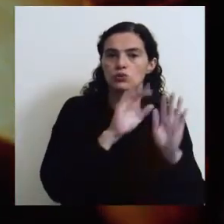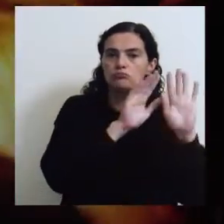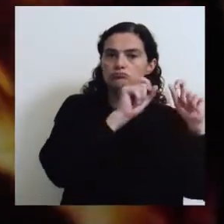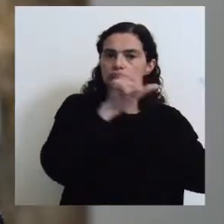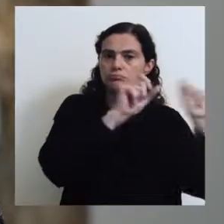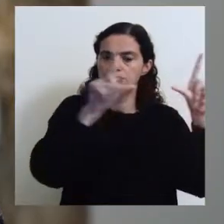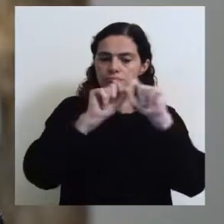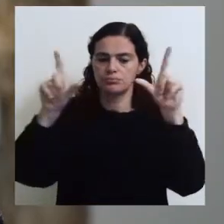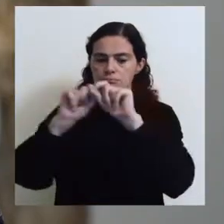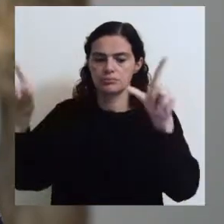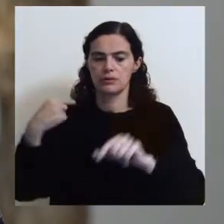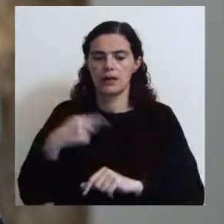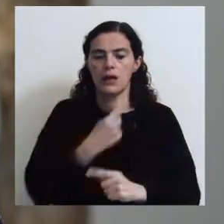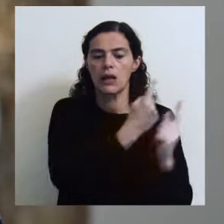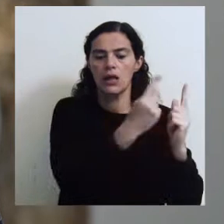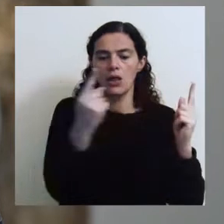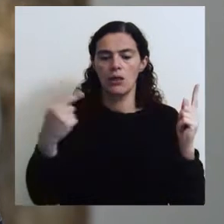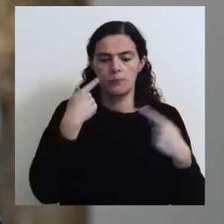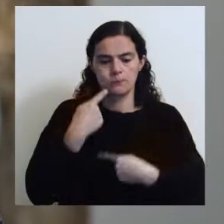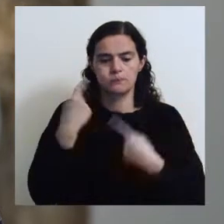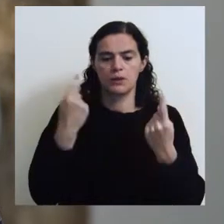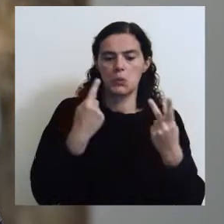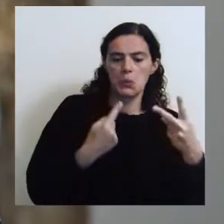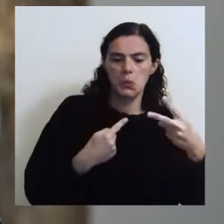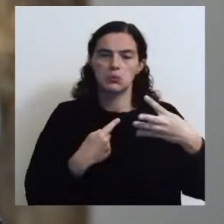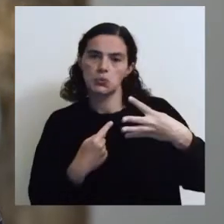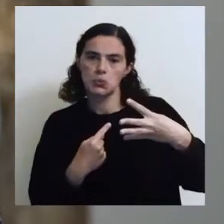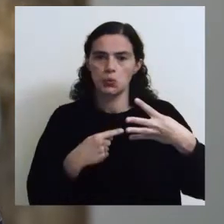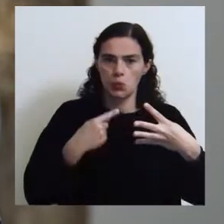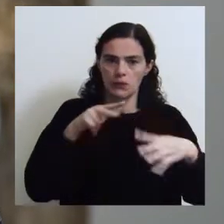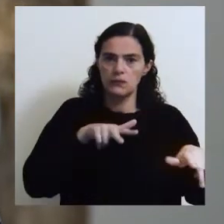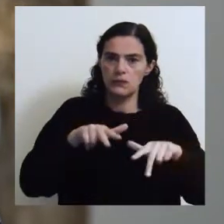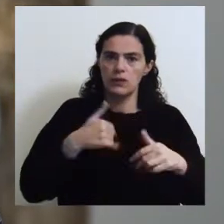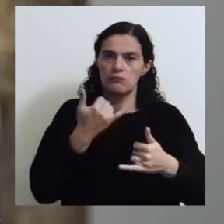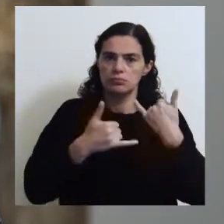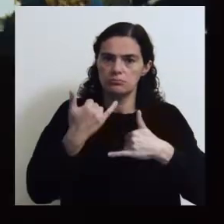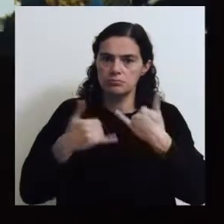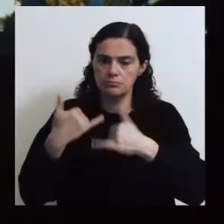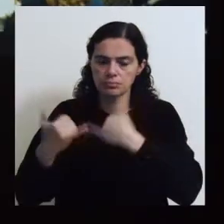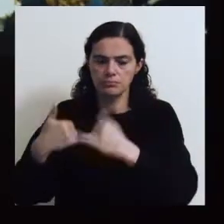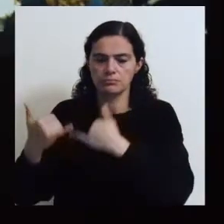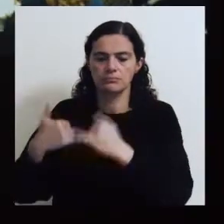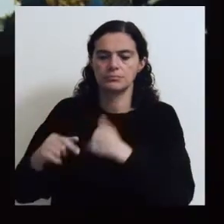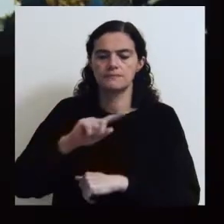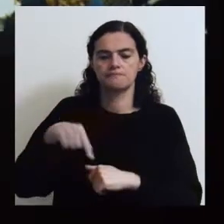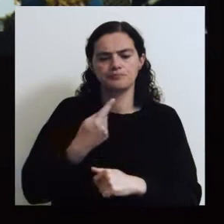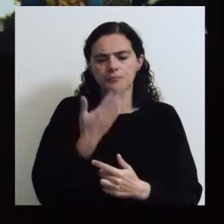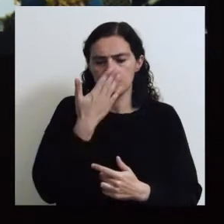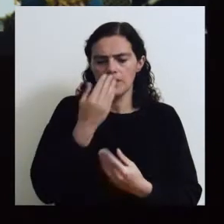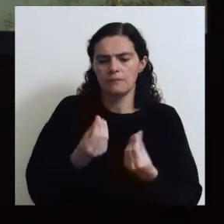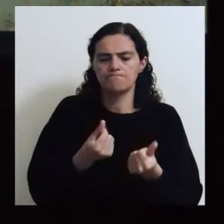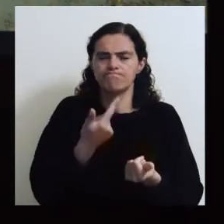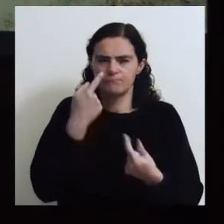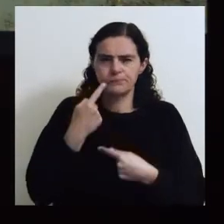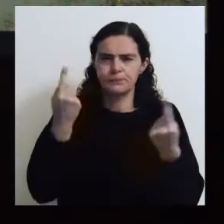douzaine d'écrans constellés chacun d'environ 2 à 4 vidéos successives. Donc nous avons